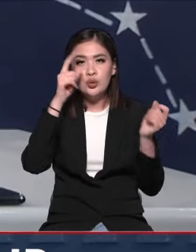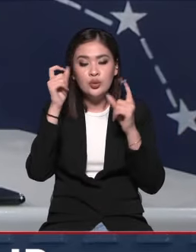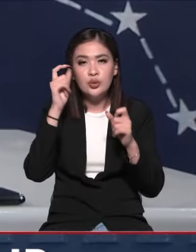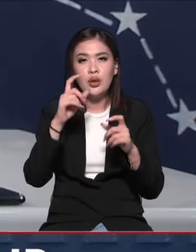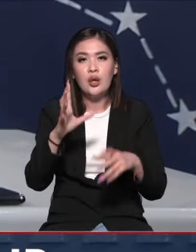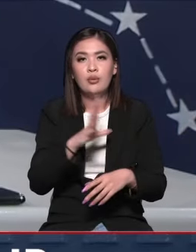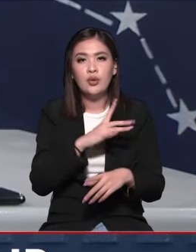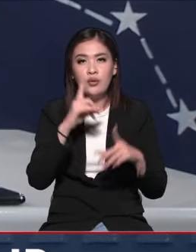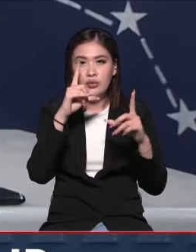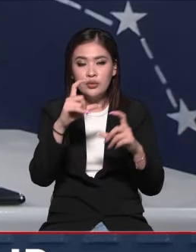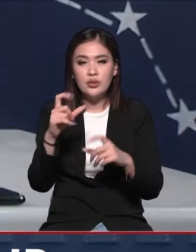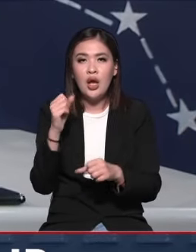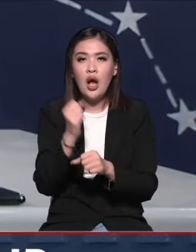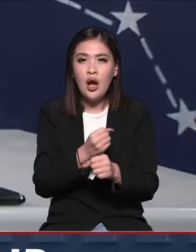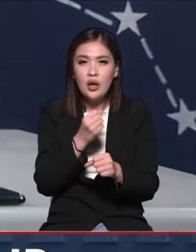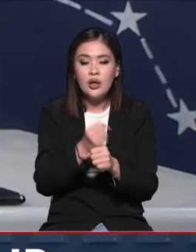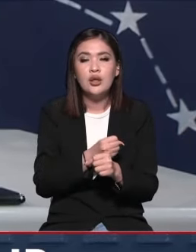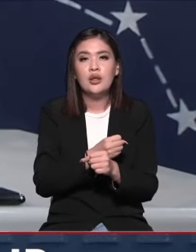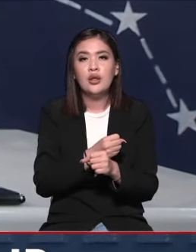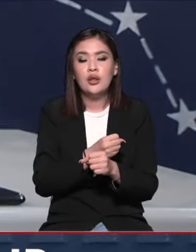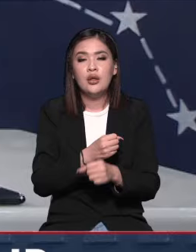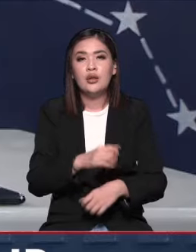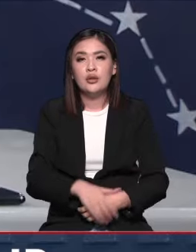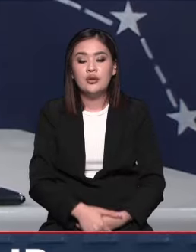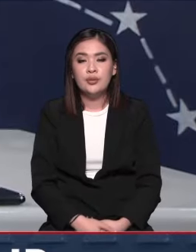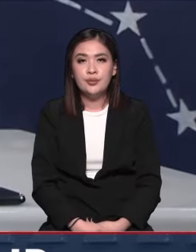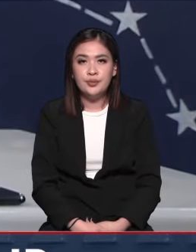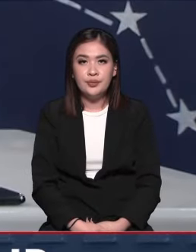ол суреттерді балалар обработать етіп, оқытқан уже